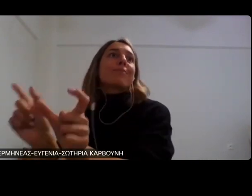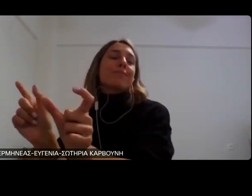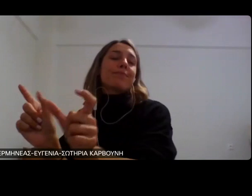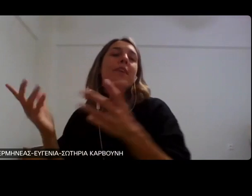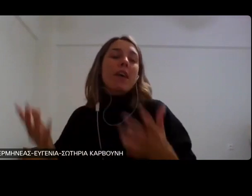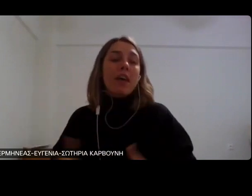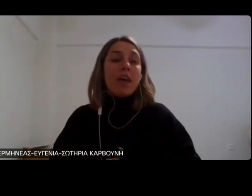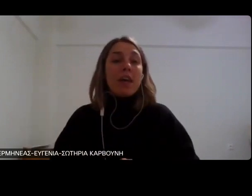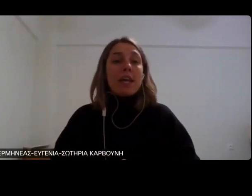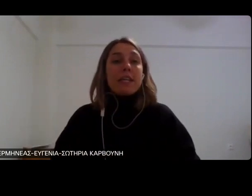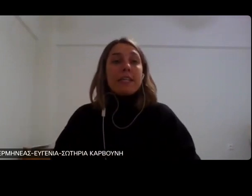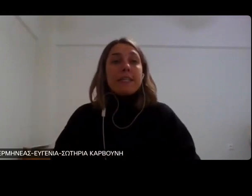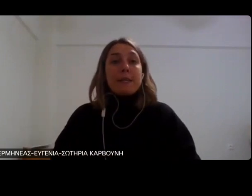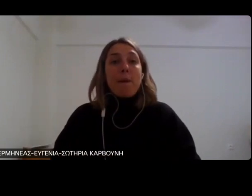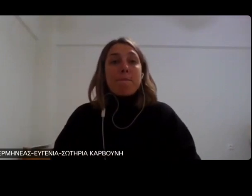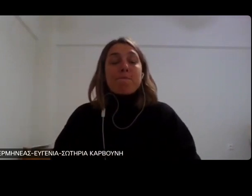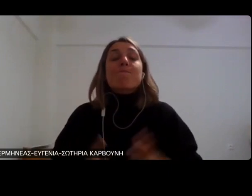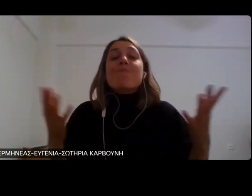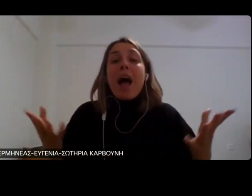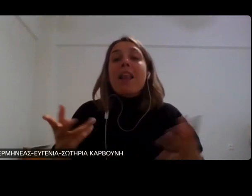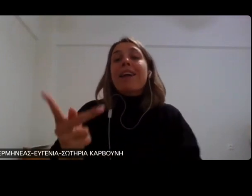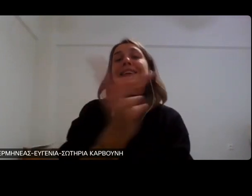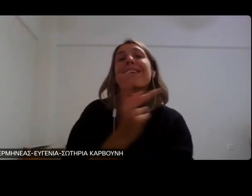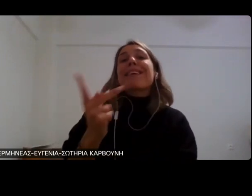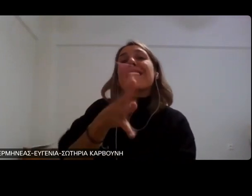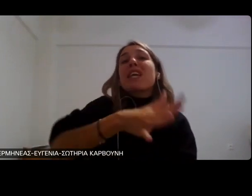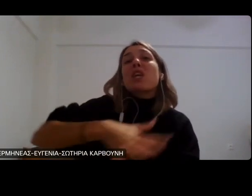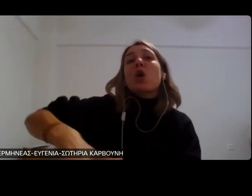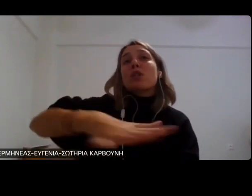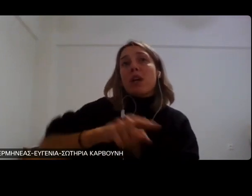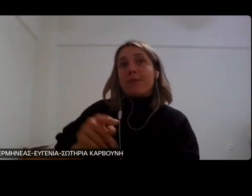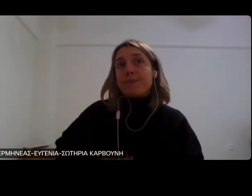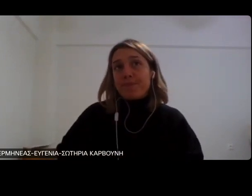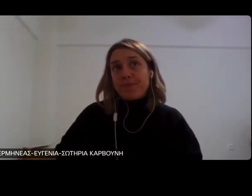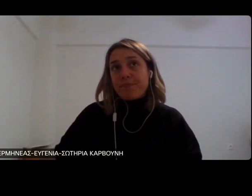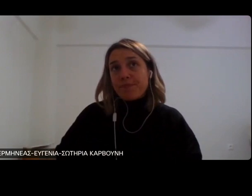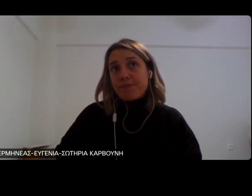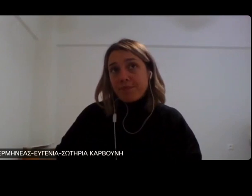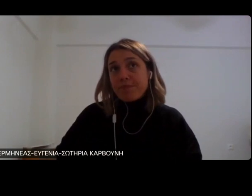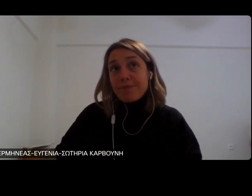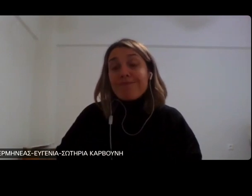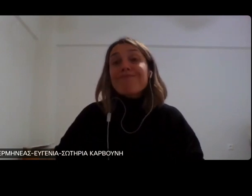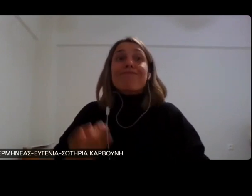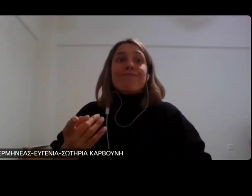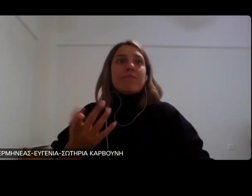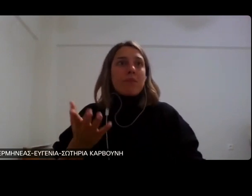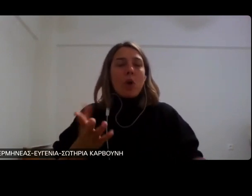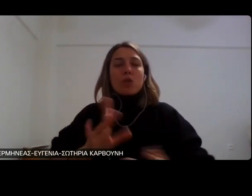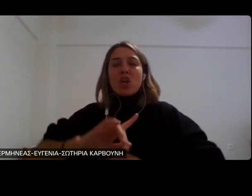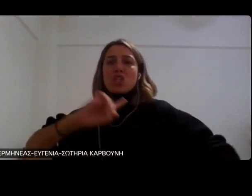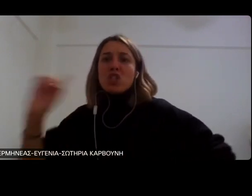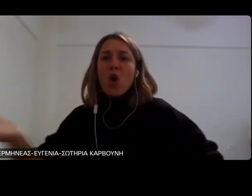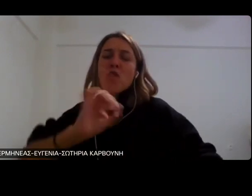Αλλά νομίζω ότι μέσα σε μια κοινότητα μπορεί να χρησιμοποιείται, το θέμα δεν είναι να μην επιβληθεί μετά σε όλους.